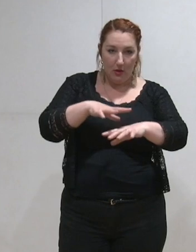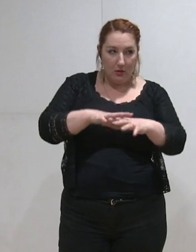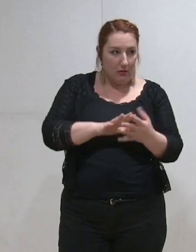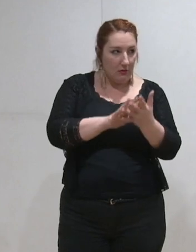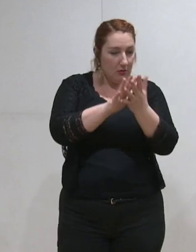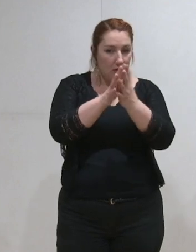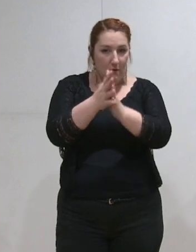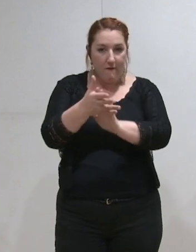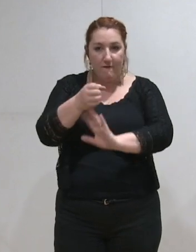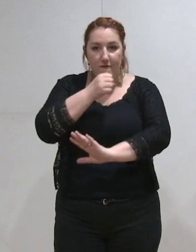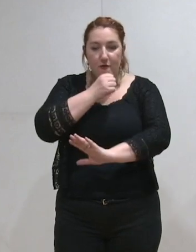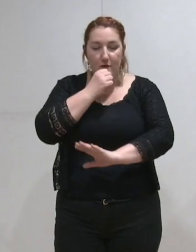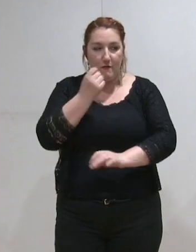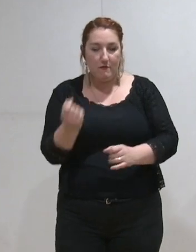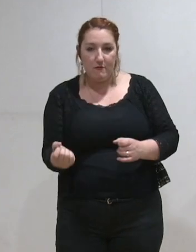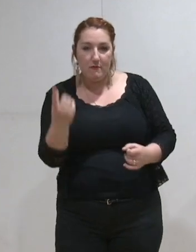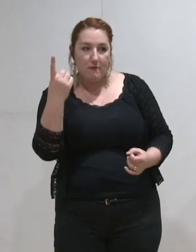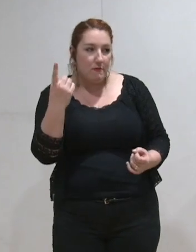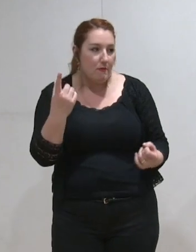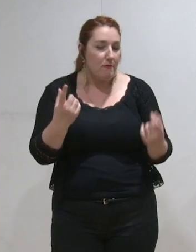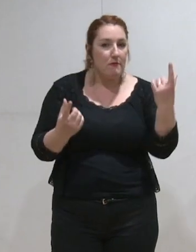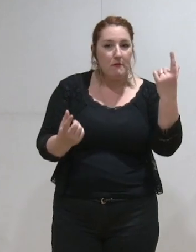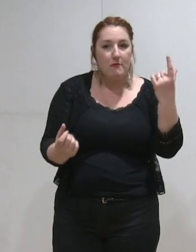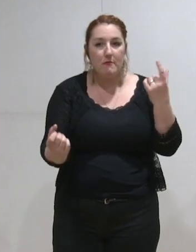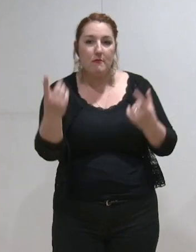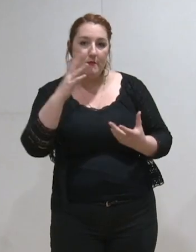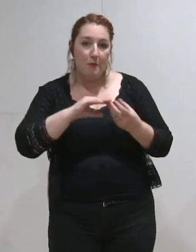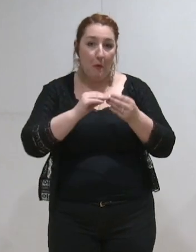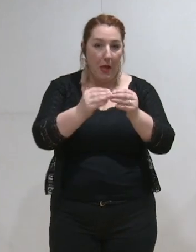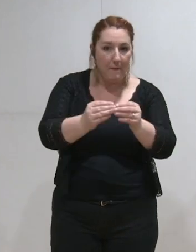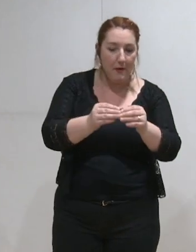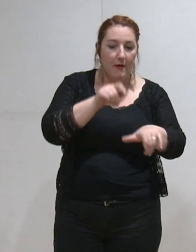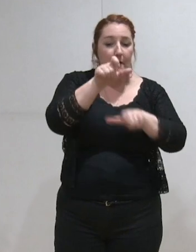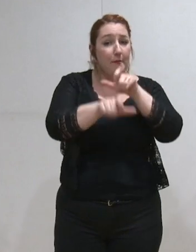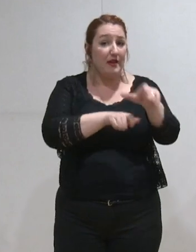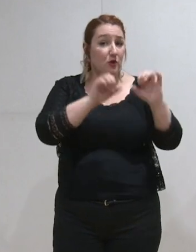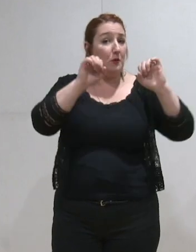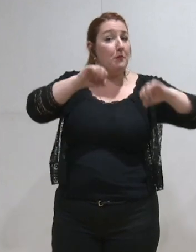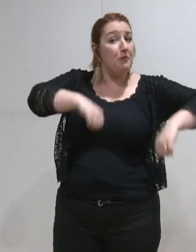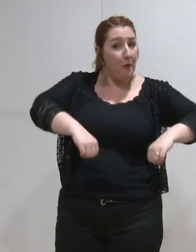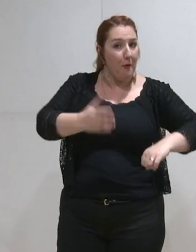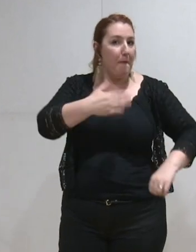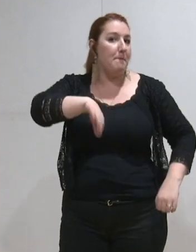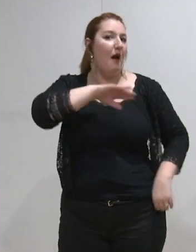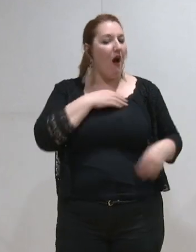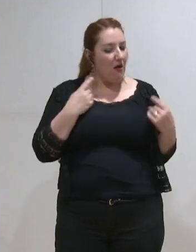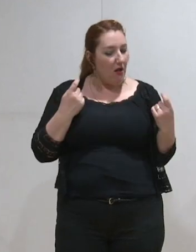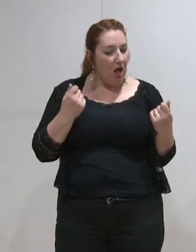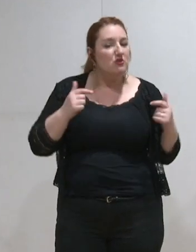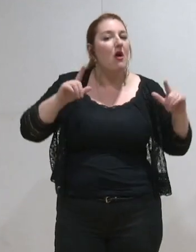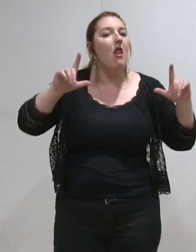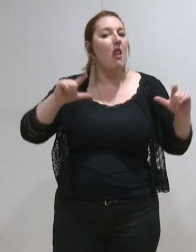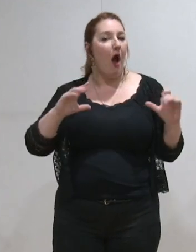apparaissent et que ceux qui le peuvent parce qu'ils ont non les moyens s'en